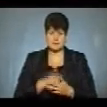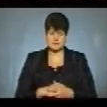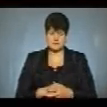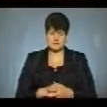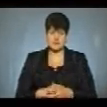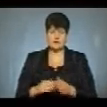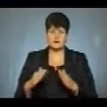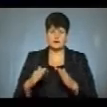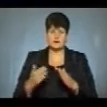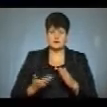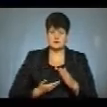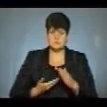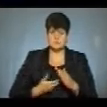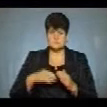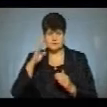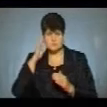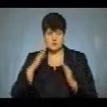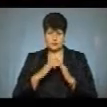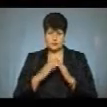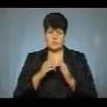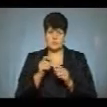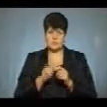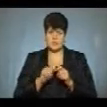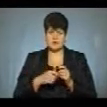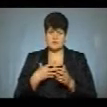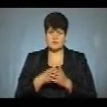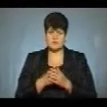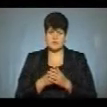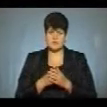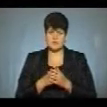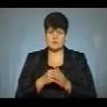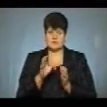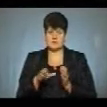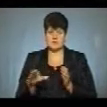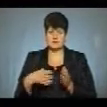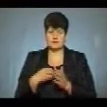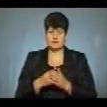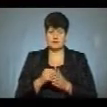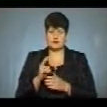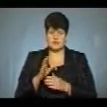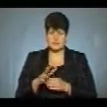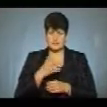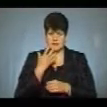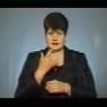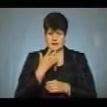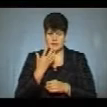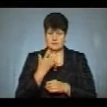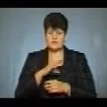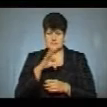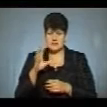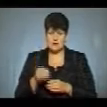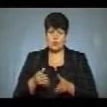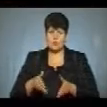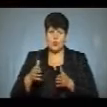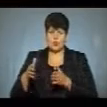будинку Євген Костюк перевіряє батарею у своїй квартирі. О, тепло, чується, що тепло пішло. У загальному коридорі